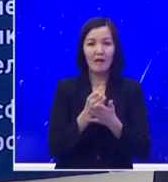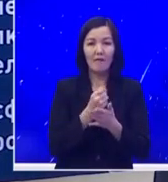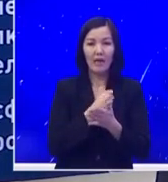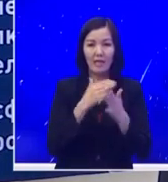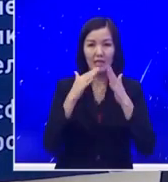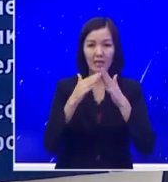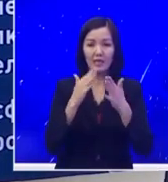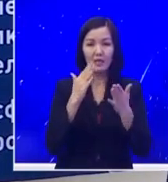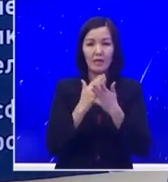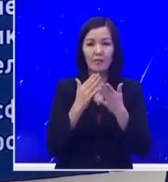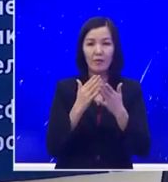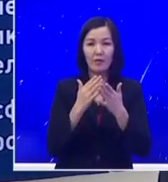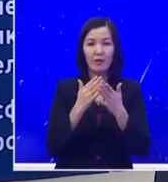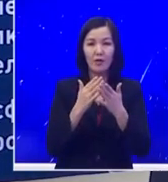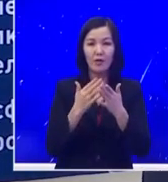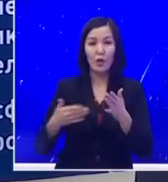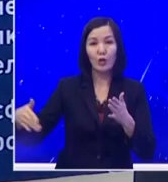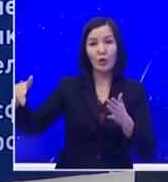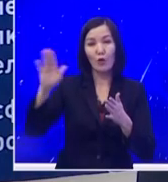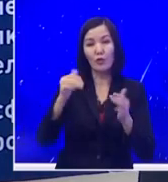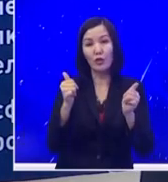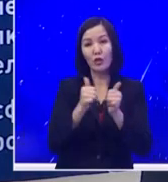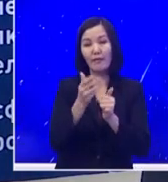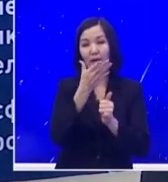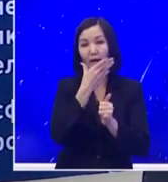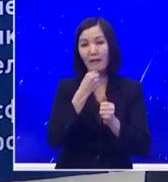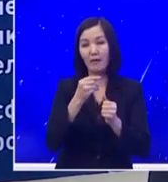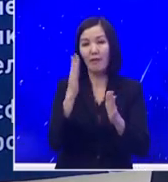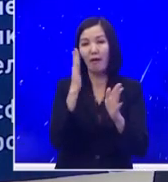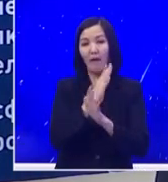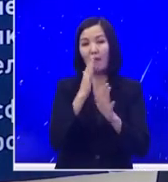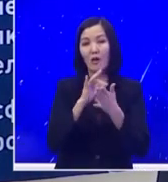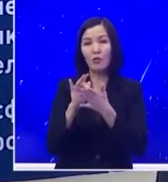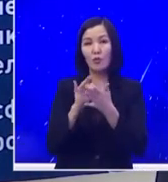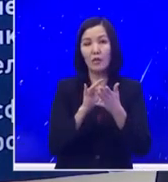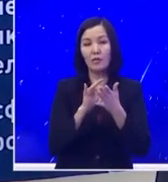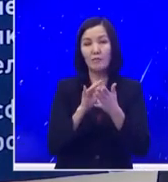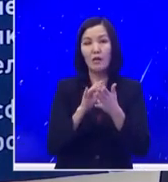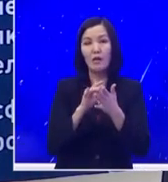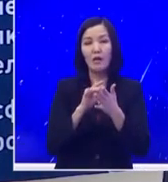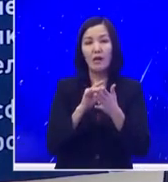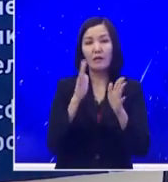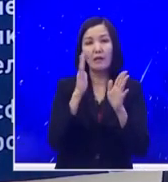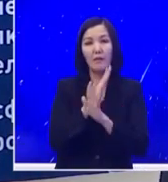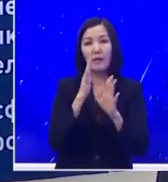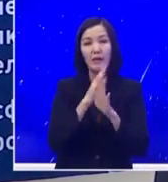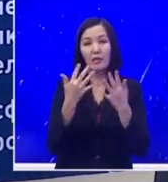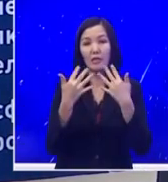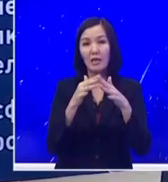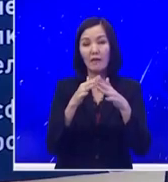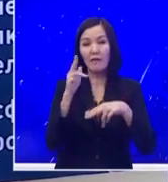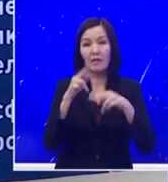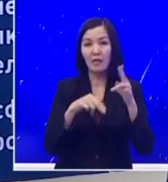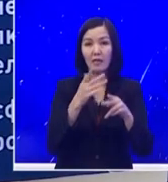болған. Со жерде үлке тау шатқалында өте әдемі жер, со жерде экотуризмді, экодеревне салайын деп жатыр. Экологиялы